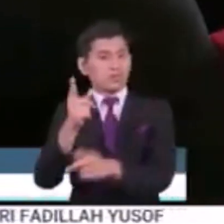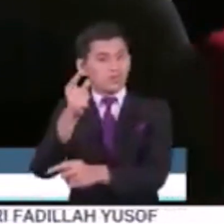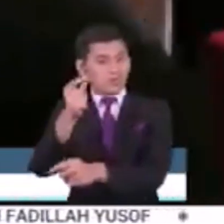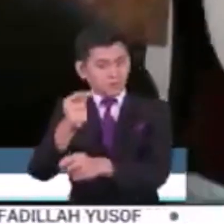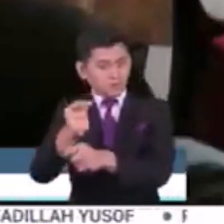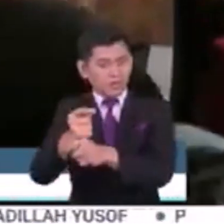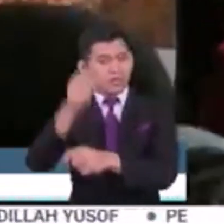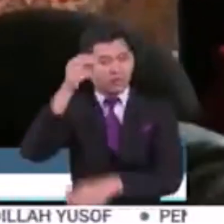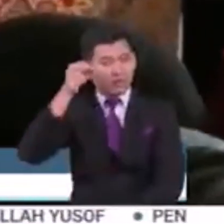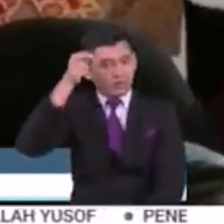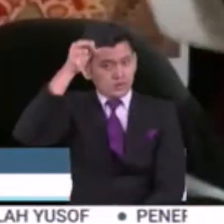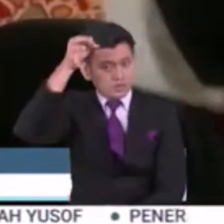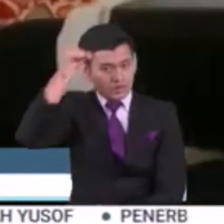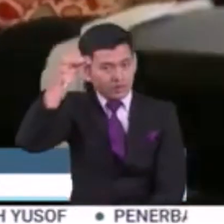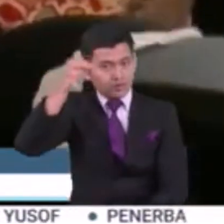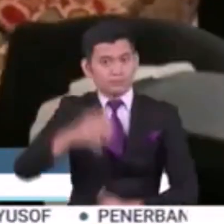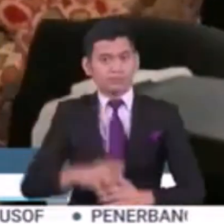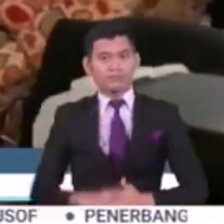terdekat.